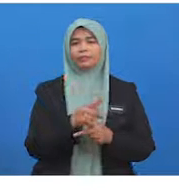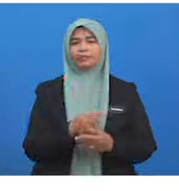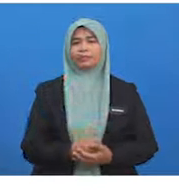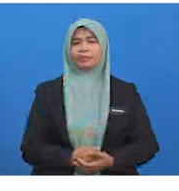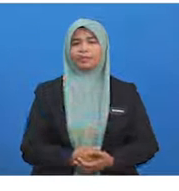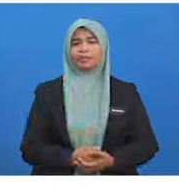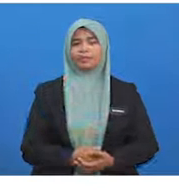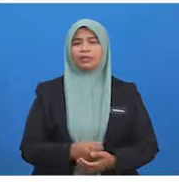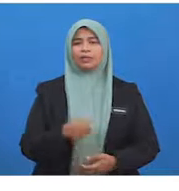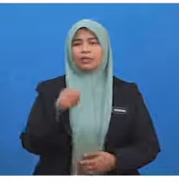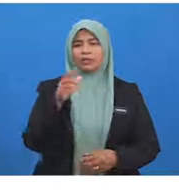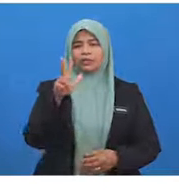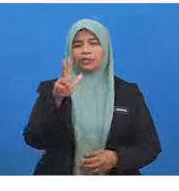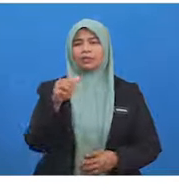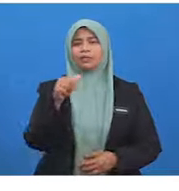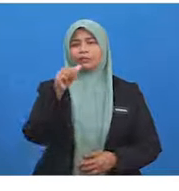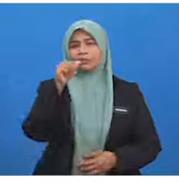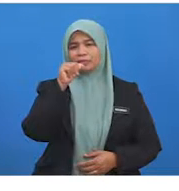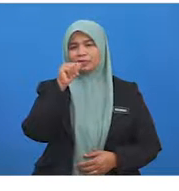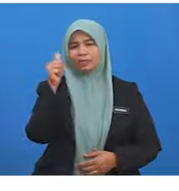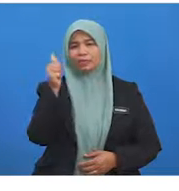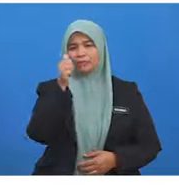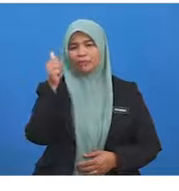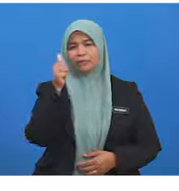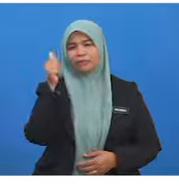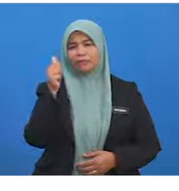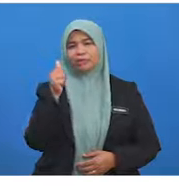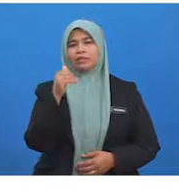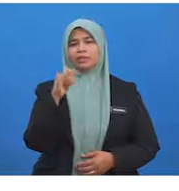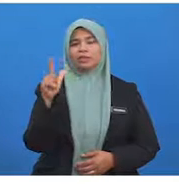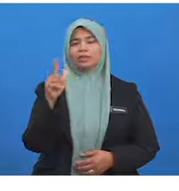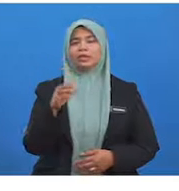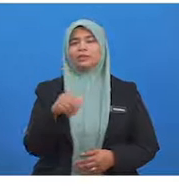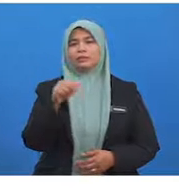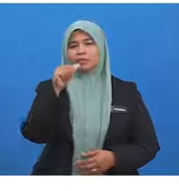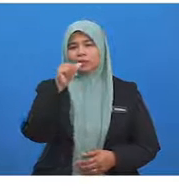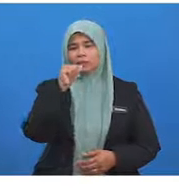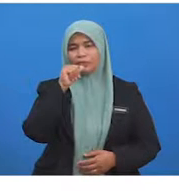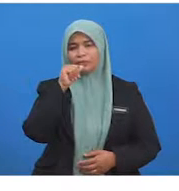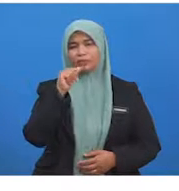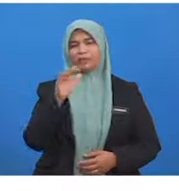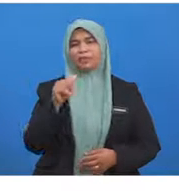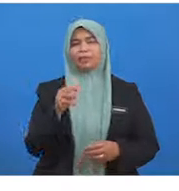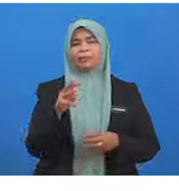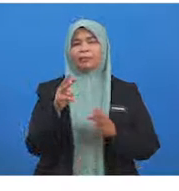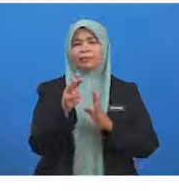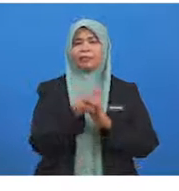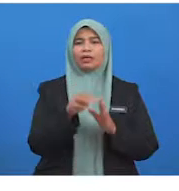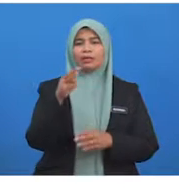meminum minuman yang memabukkan yang boleh menghilangkan kewarasan